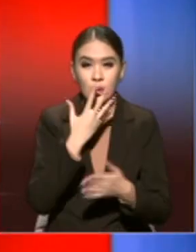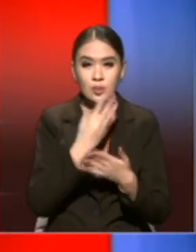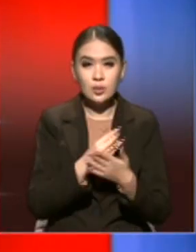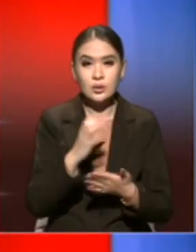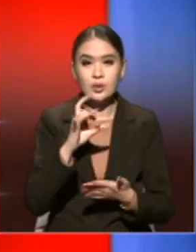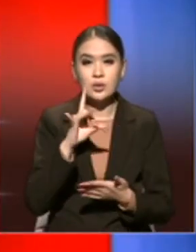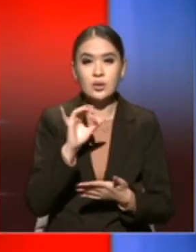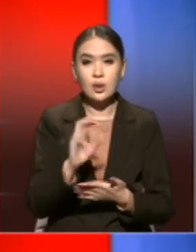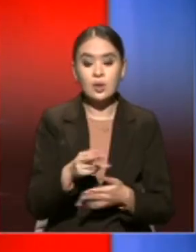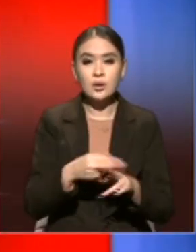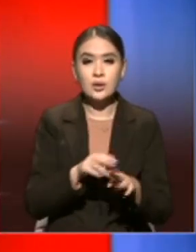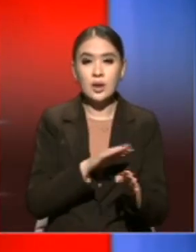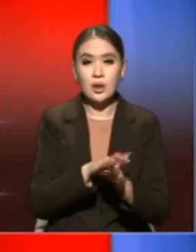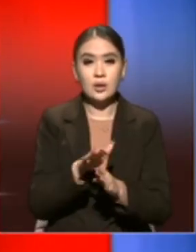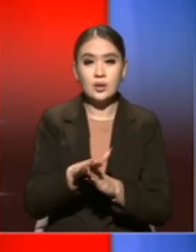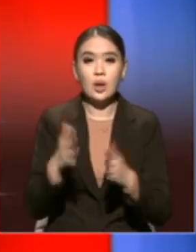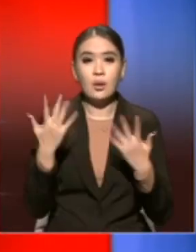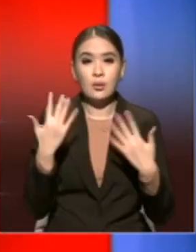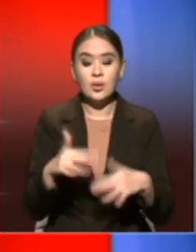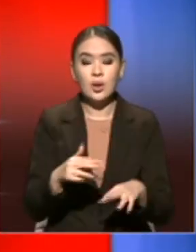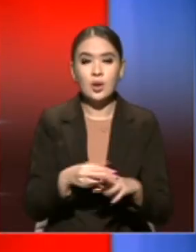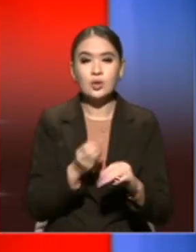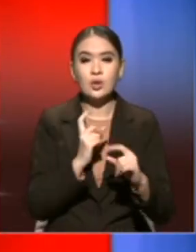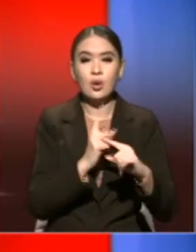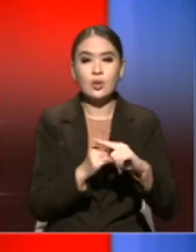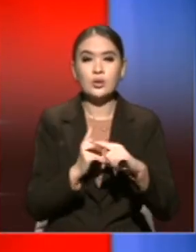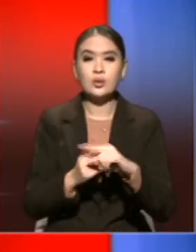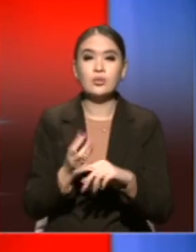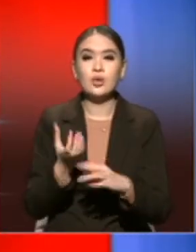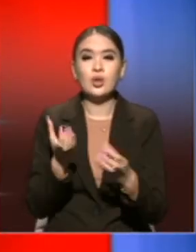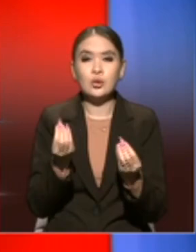әскери міндетін атқарып болған кезде қосымша тағы да